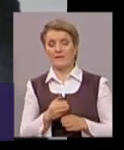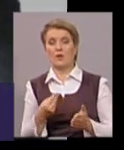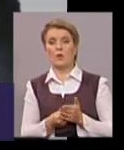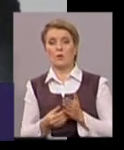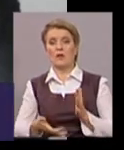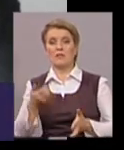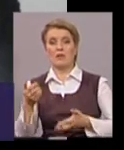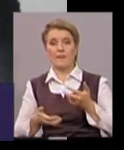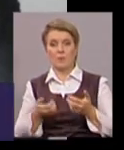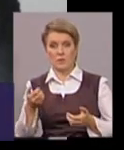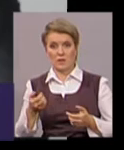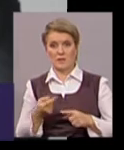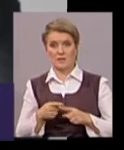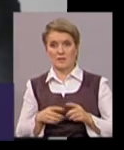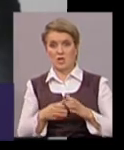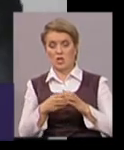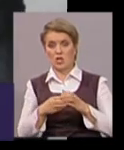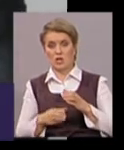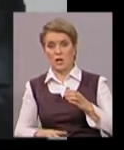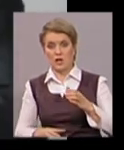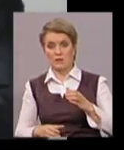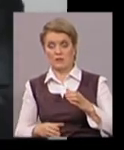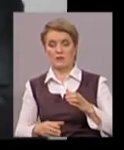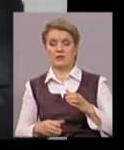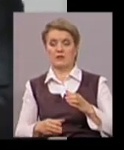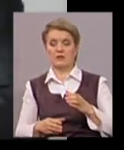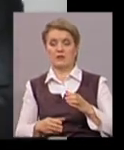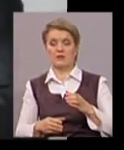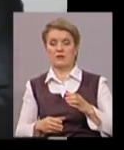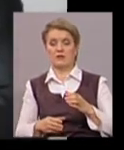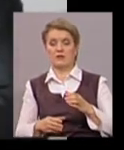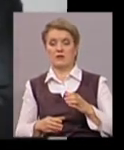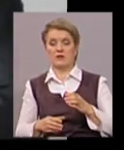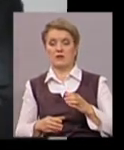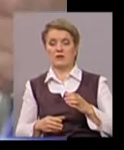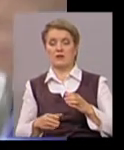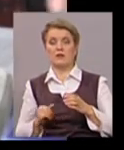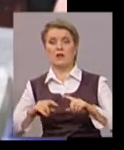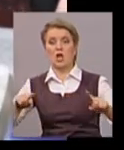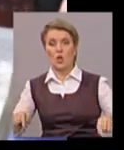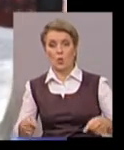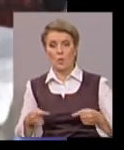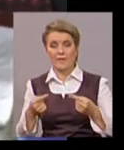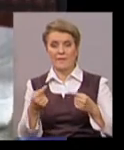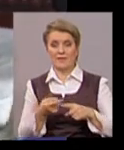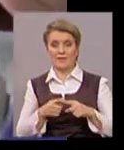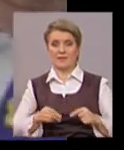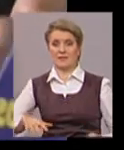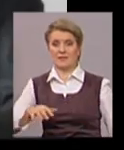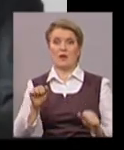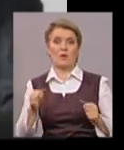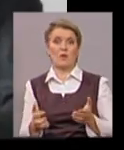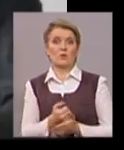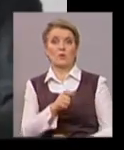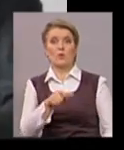демонтаж повністю тих шахтових шахт там і рекультивацію тих земель провели. Може, знайдуться